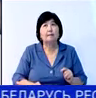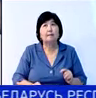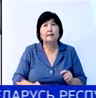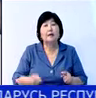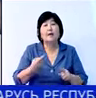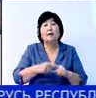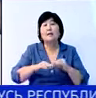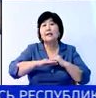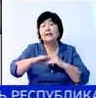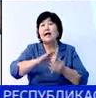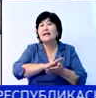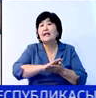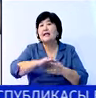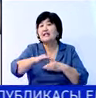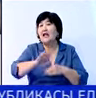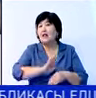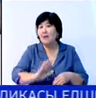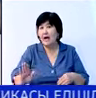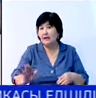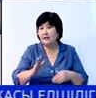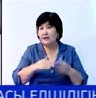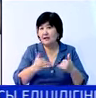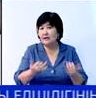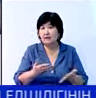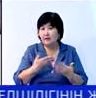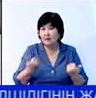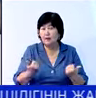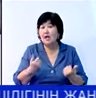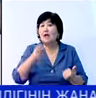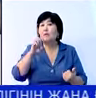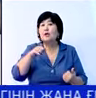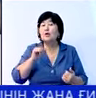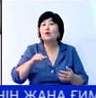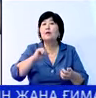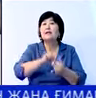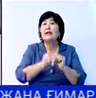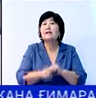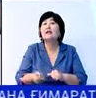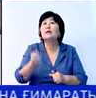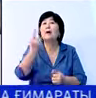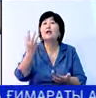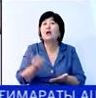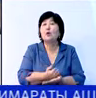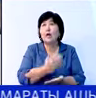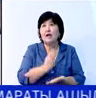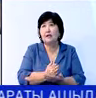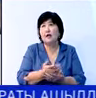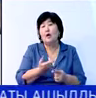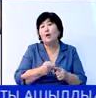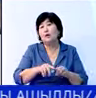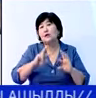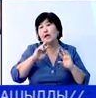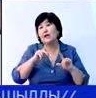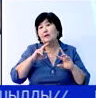асфальттың жалмағасын тегіс салынбағандығы, және де битумдық дақтардың пайда болғандығы, осында